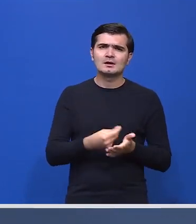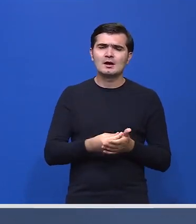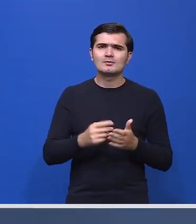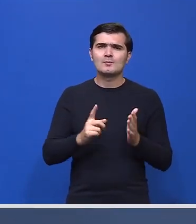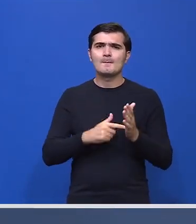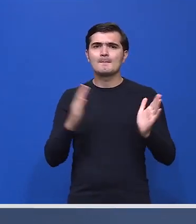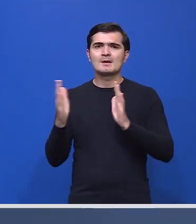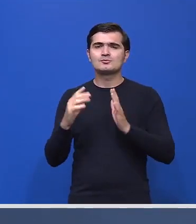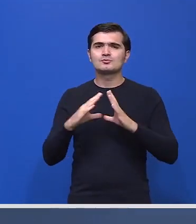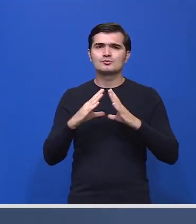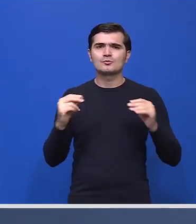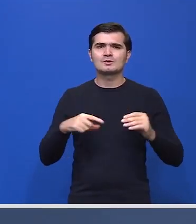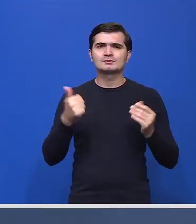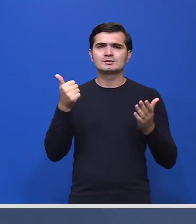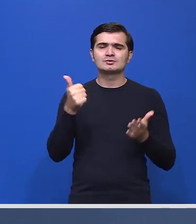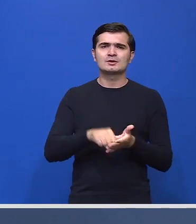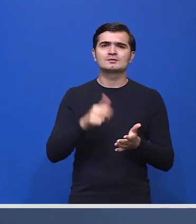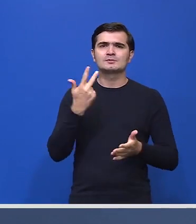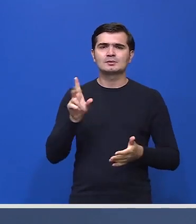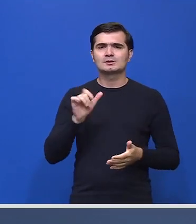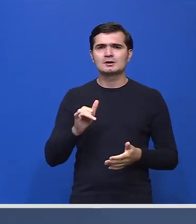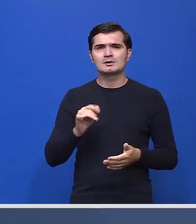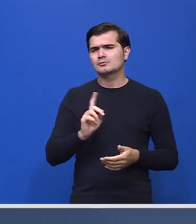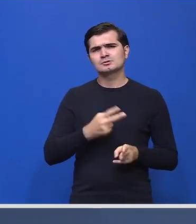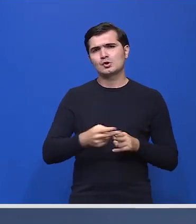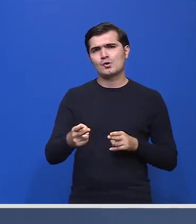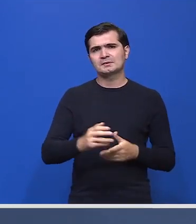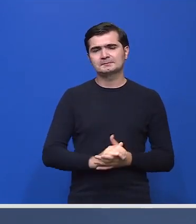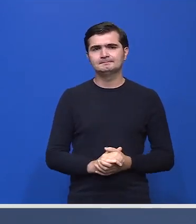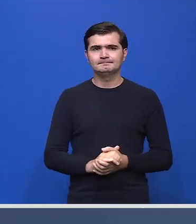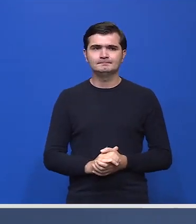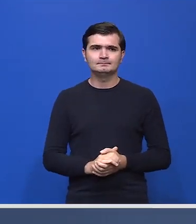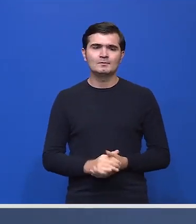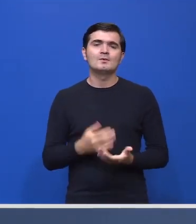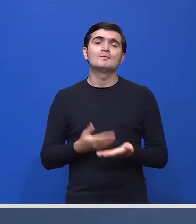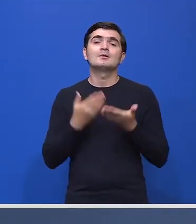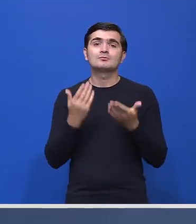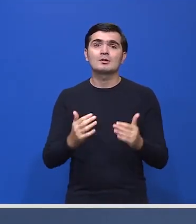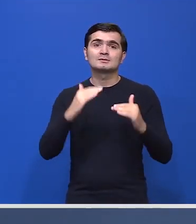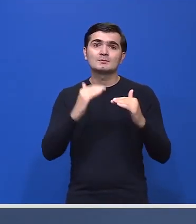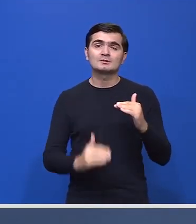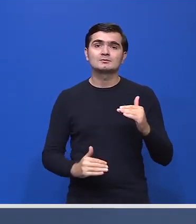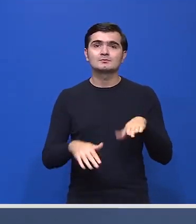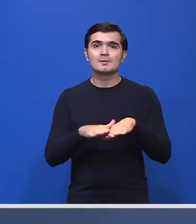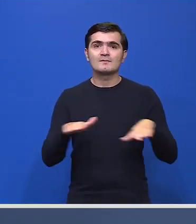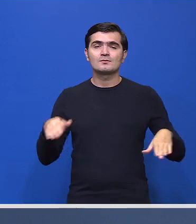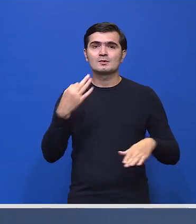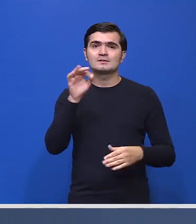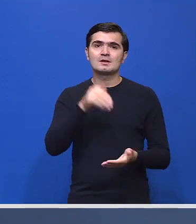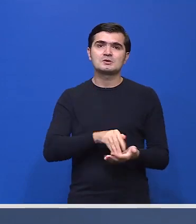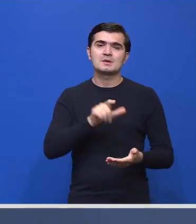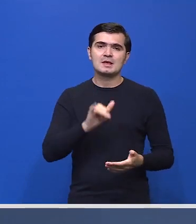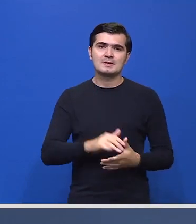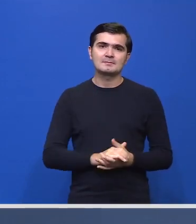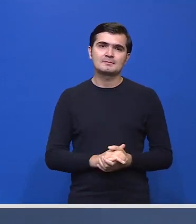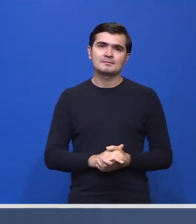este de 6.300 de lei, este incorrect. Atunci am scăzut acest plafon la 10.000 de lei.